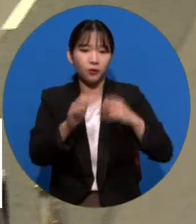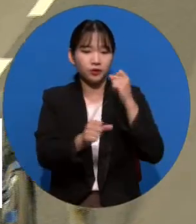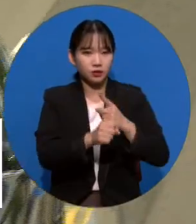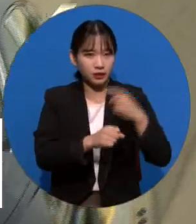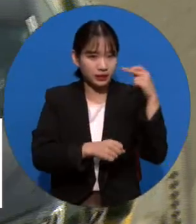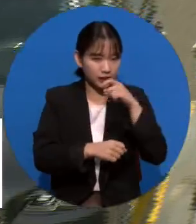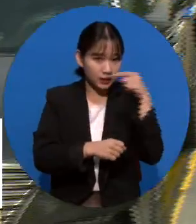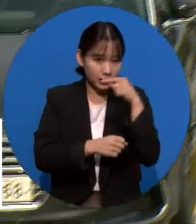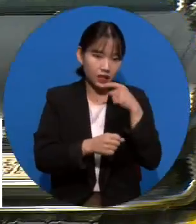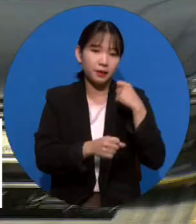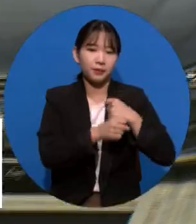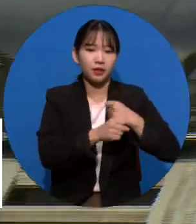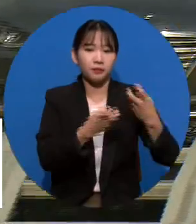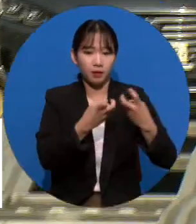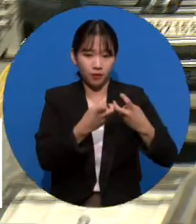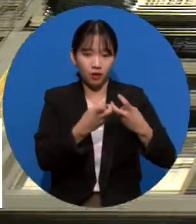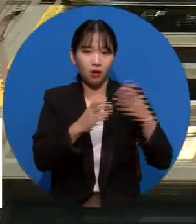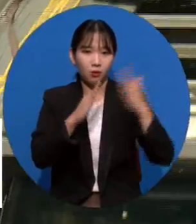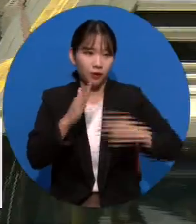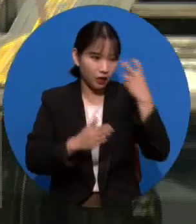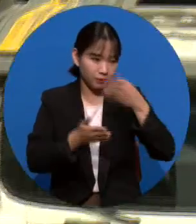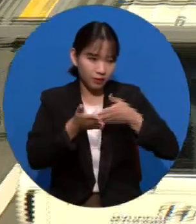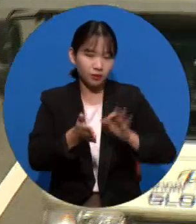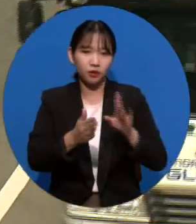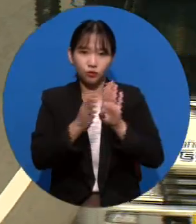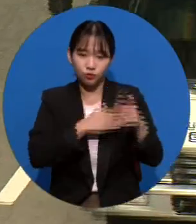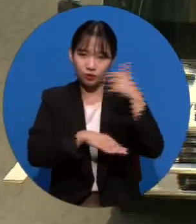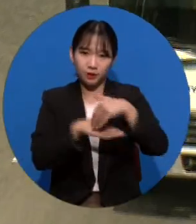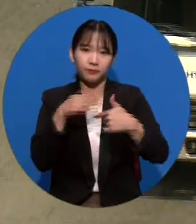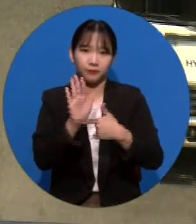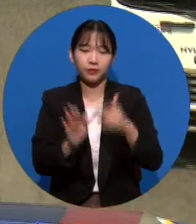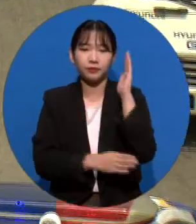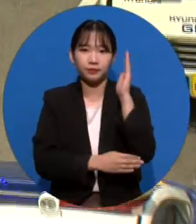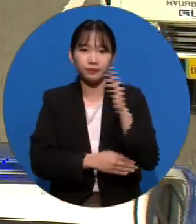해법이라며 공익감사 청구 등을 통해 향후 대책을 내놓겠다고 밝혔습니다.